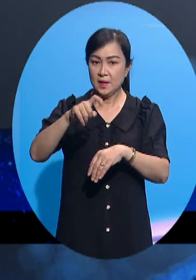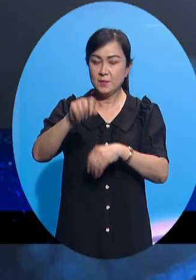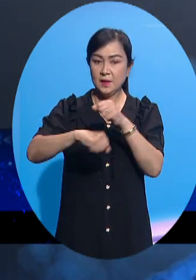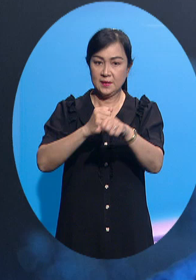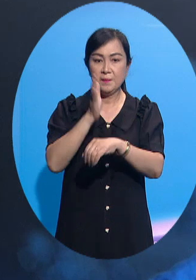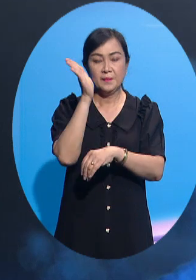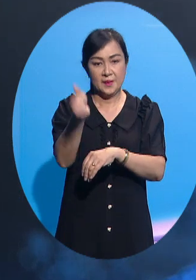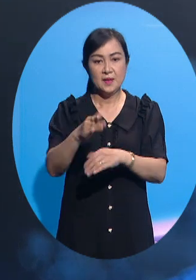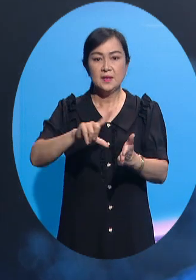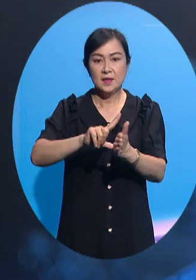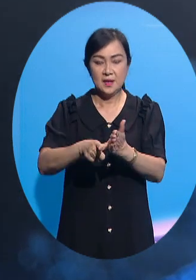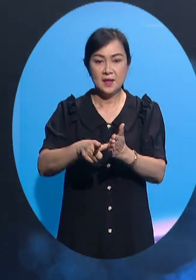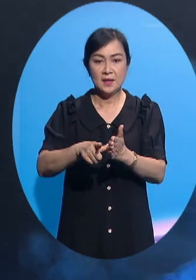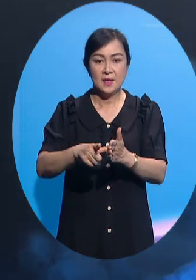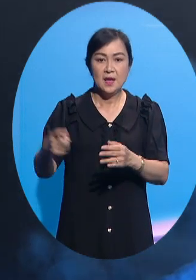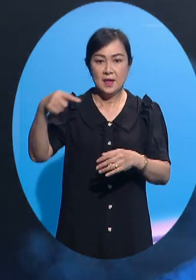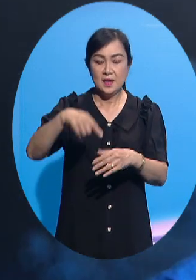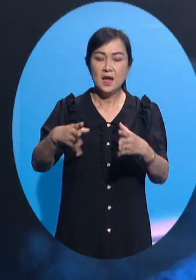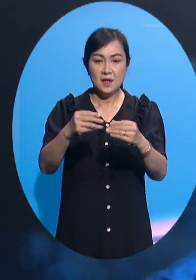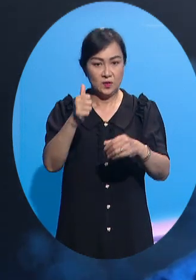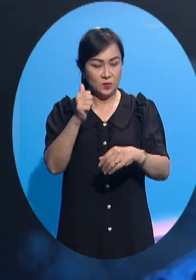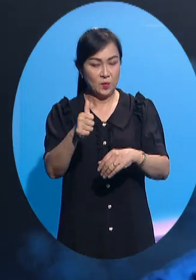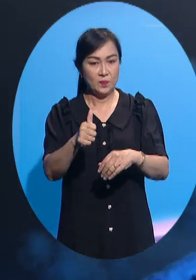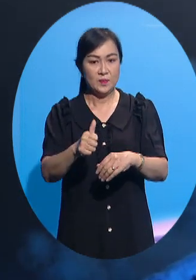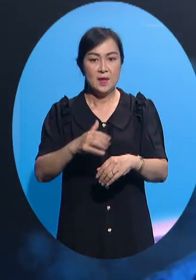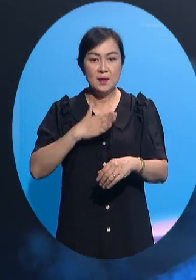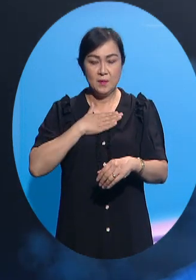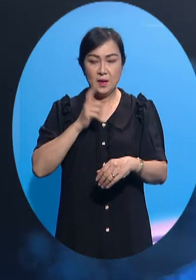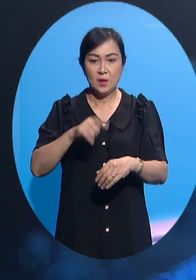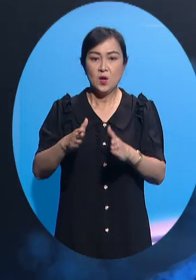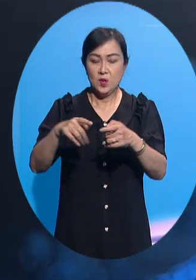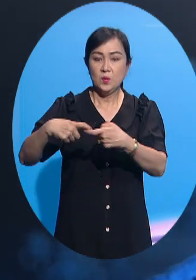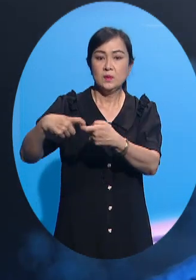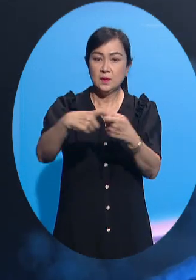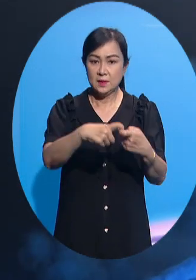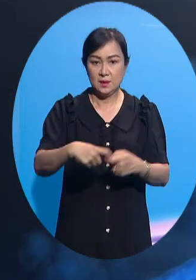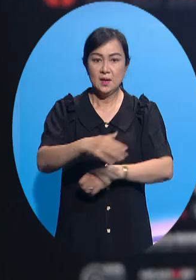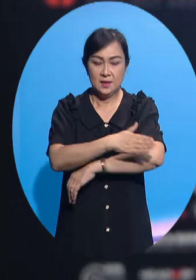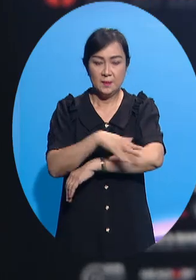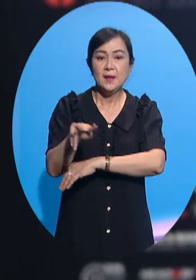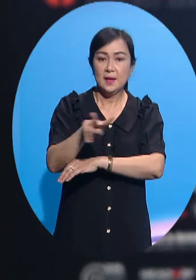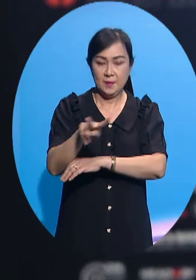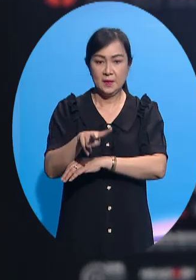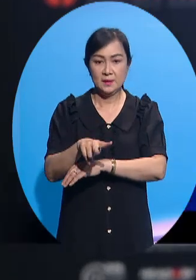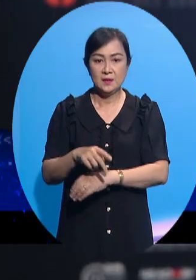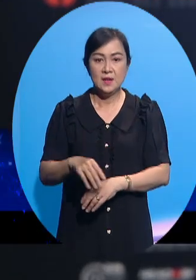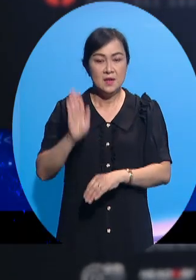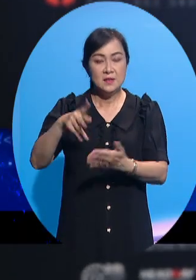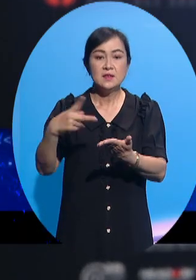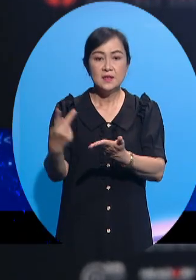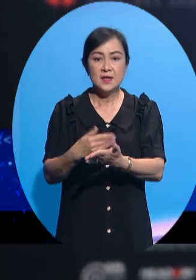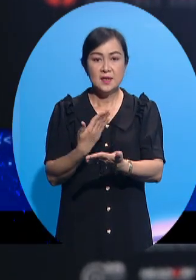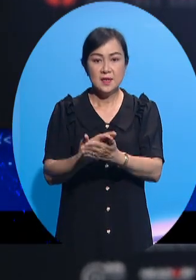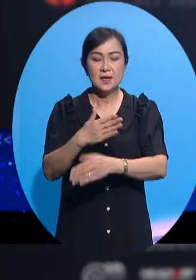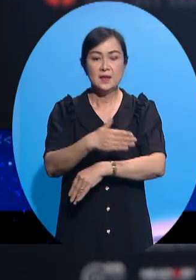Thời điểm phái đoàn về đây là một cái thời điểm rất là tốt để mình có dịp kết nối và giúp đỡ hai bên. Tổ chức một cái sự kiện để